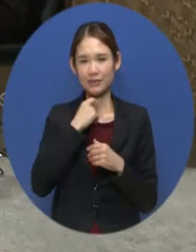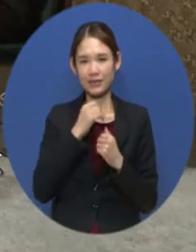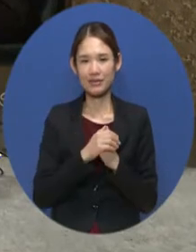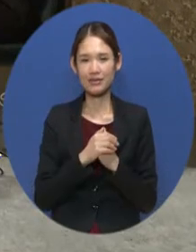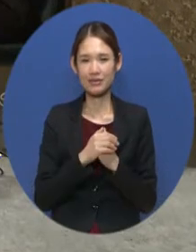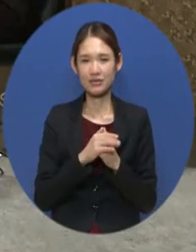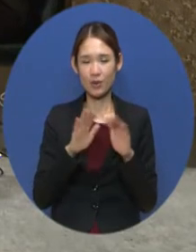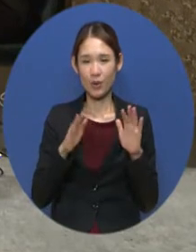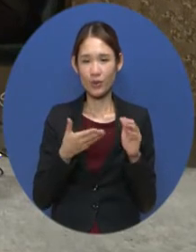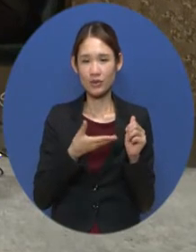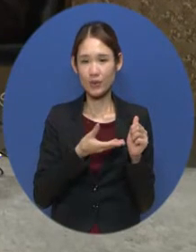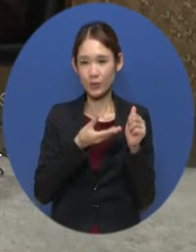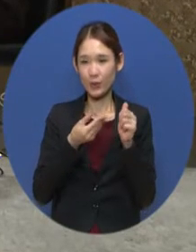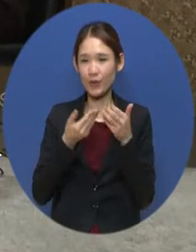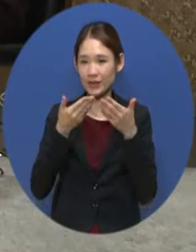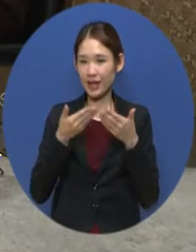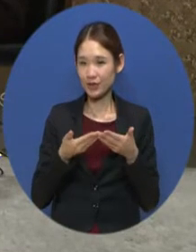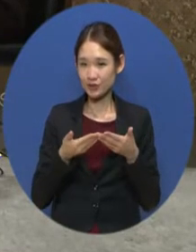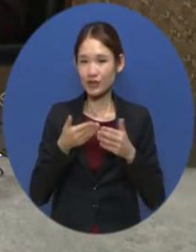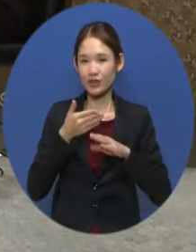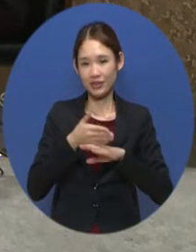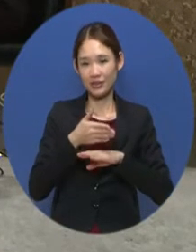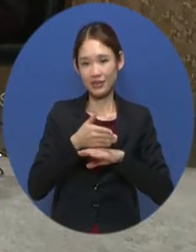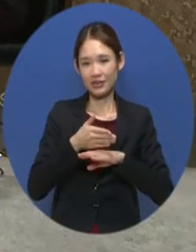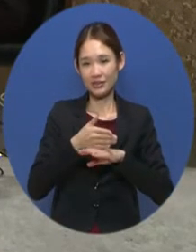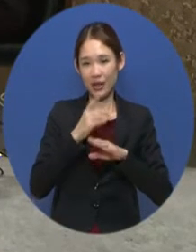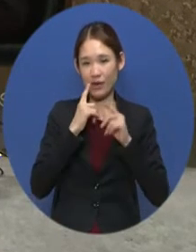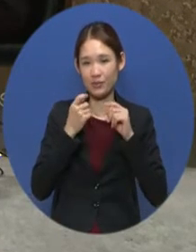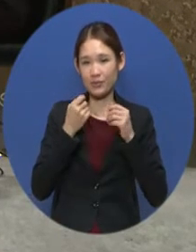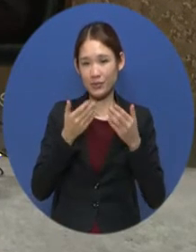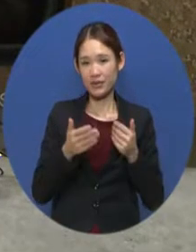오늘 네. 초대해 주셔서 너무 그래서 감사하다고 네. 말씀드리는 이유가